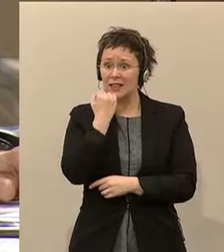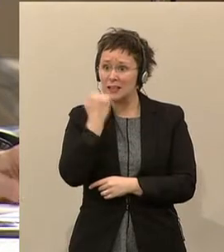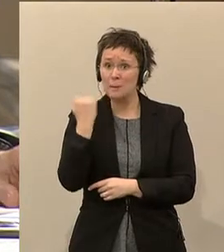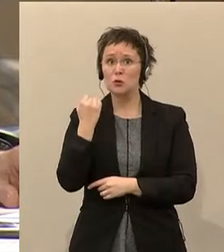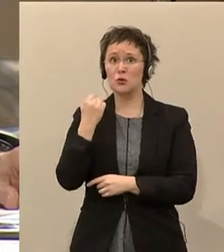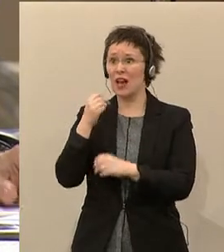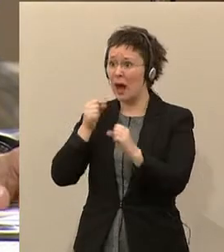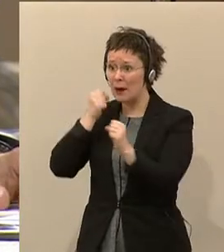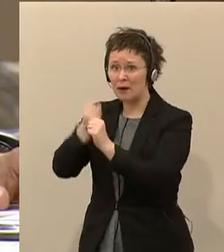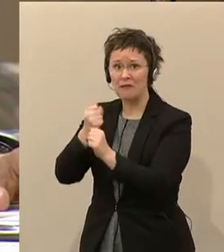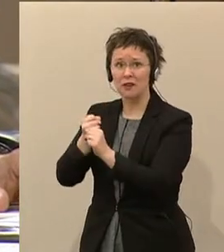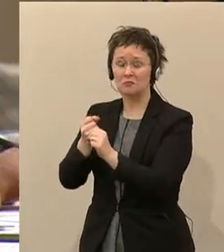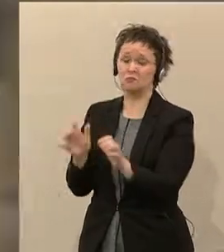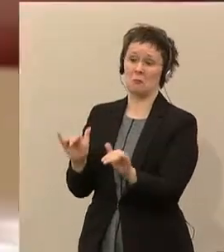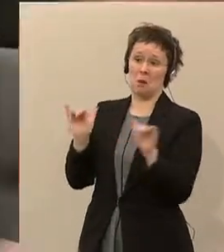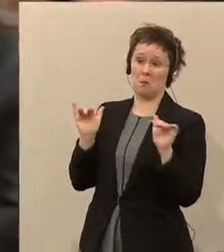bekämpfen.